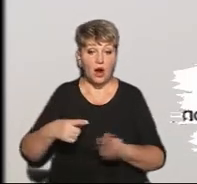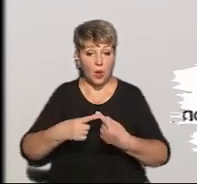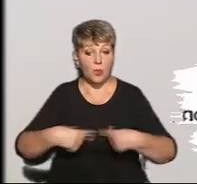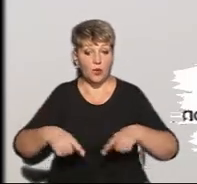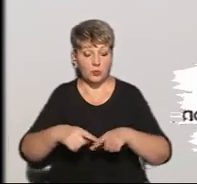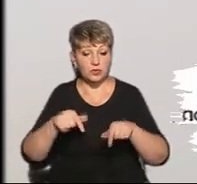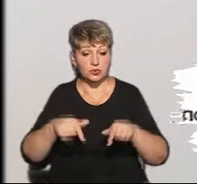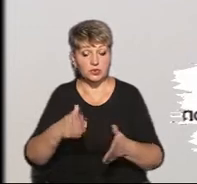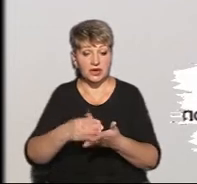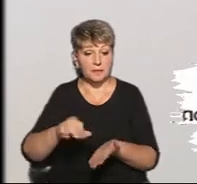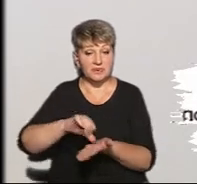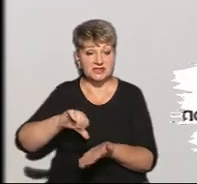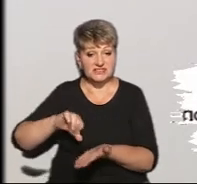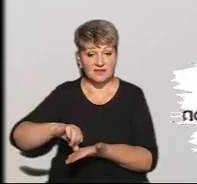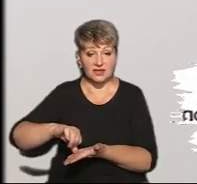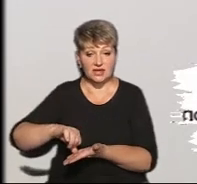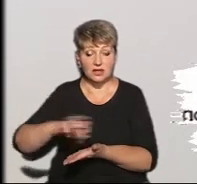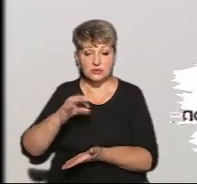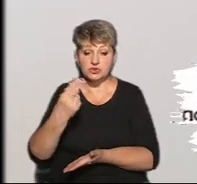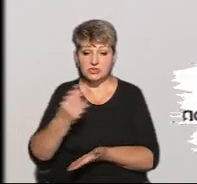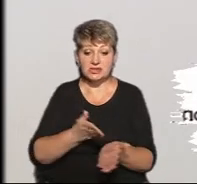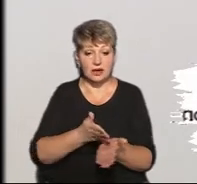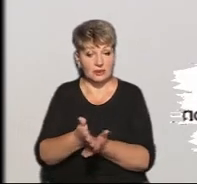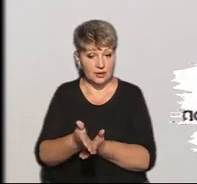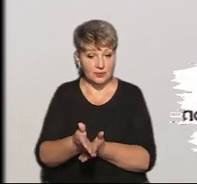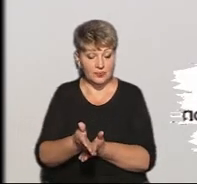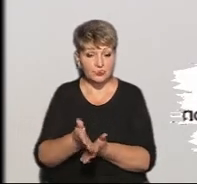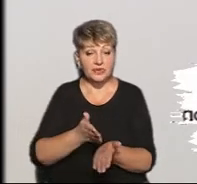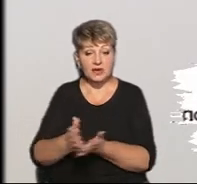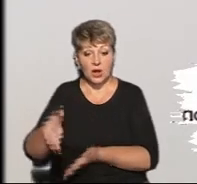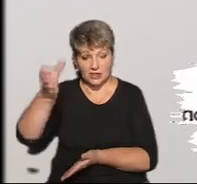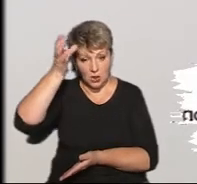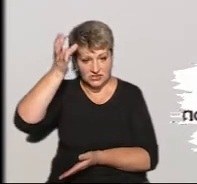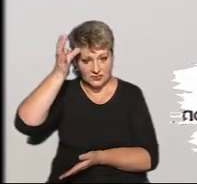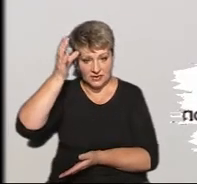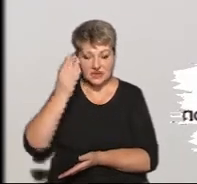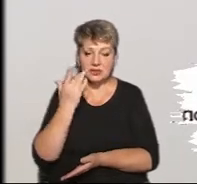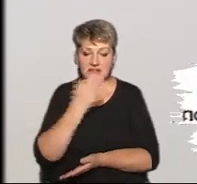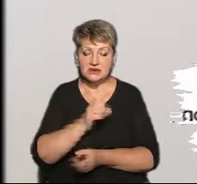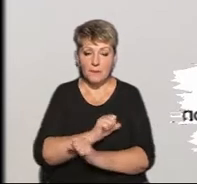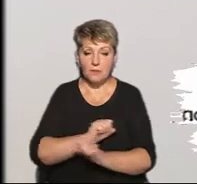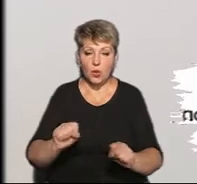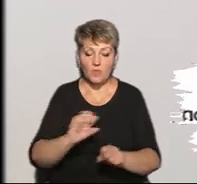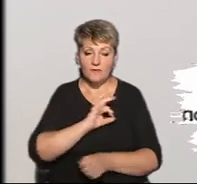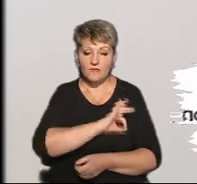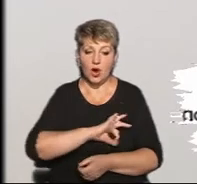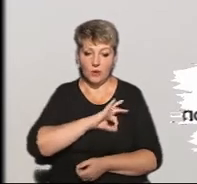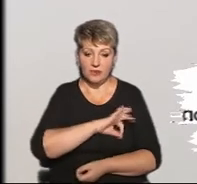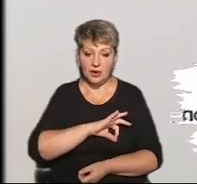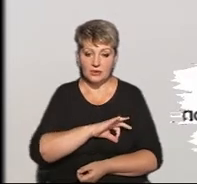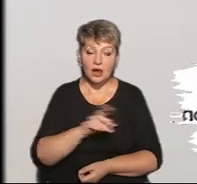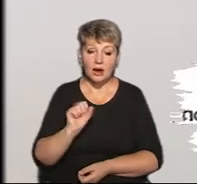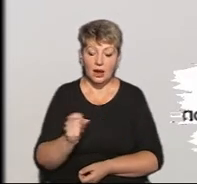тут є у нас представники соціальної галузі, галузі освіти, національно-патріотичного виховання,